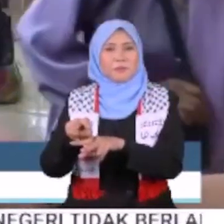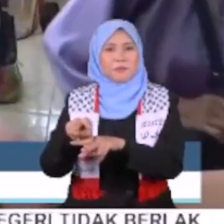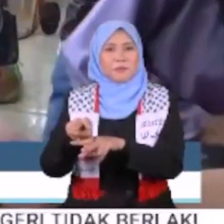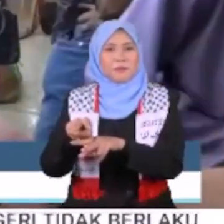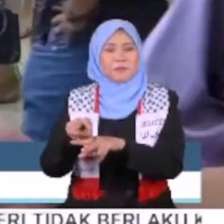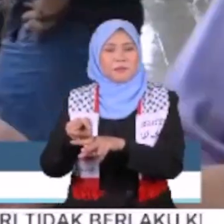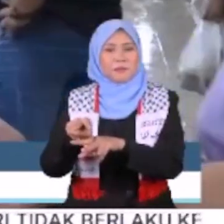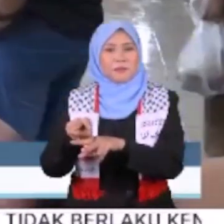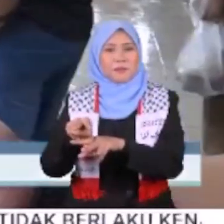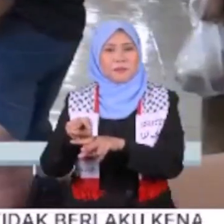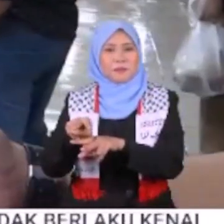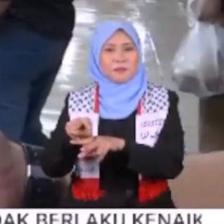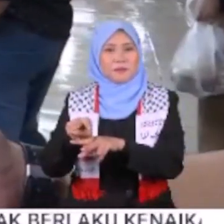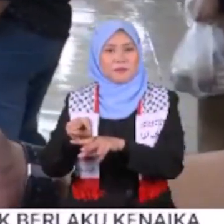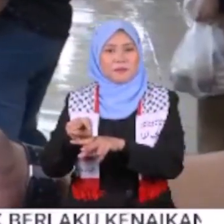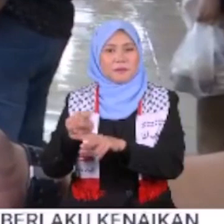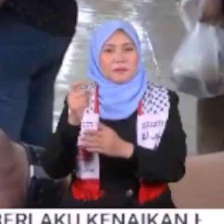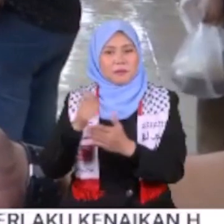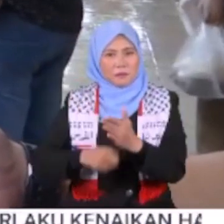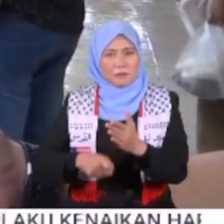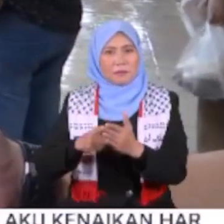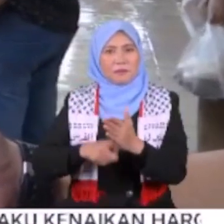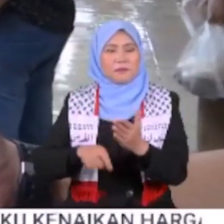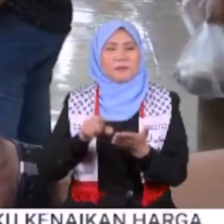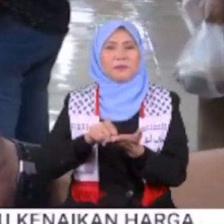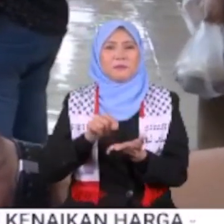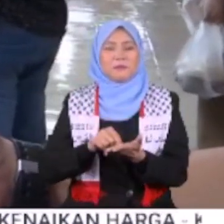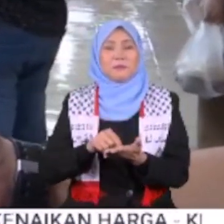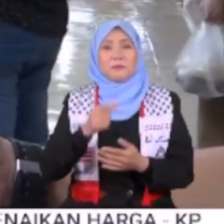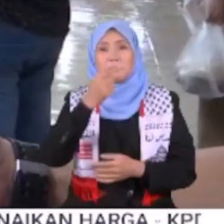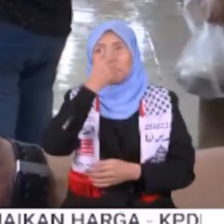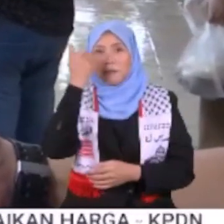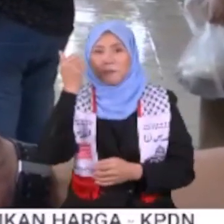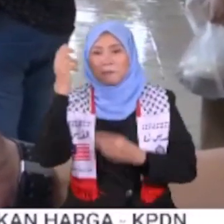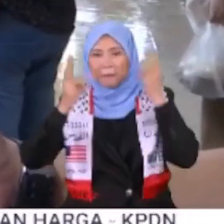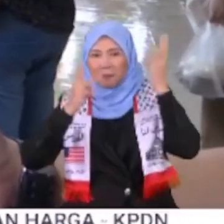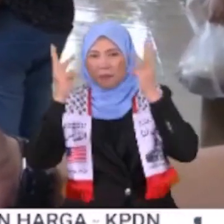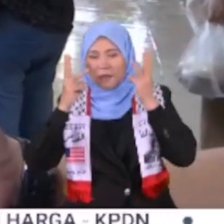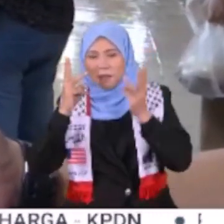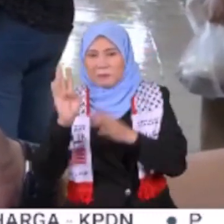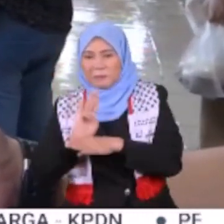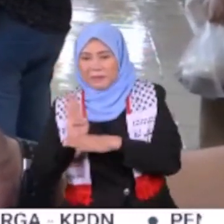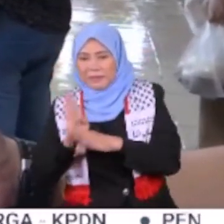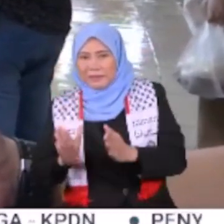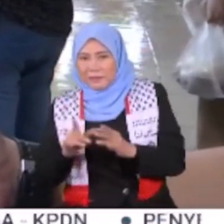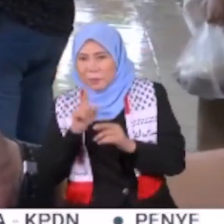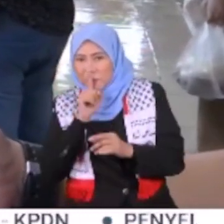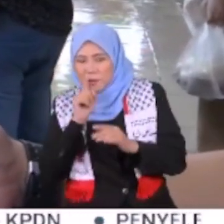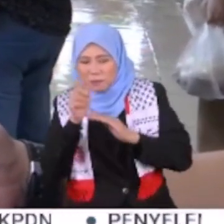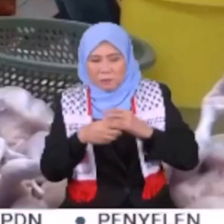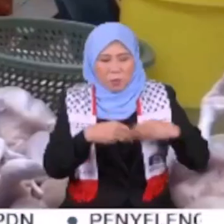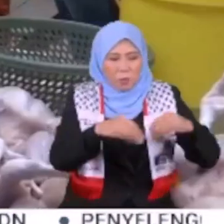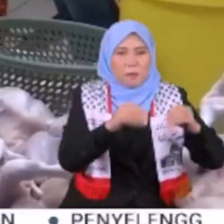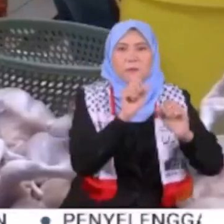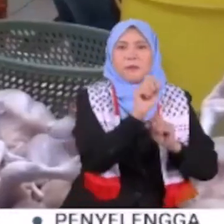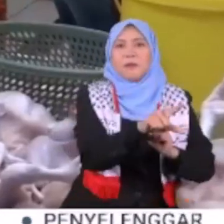harga, sebab takut nanti peniaga ada ambil kesempatan atas harga.